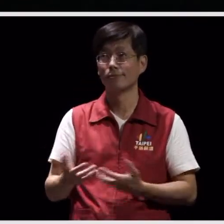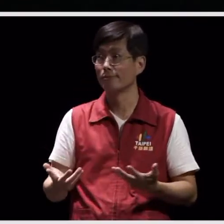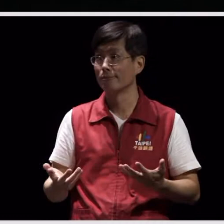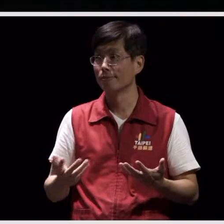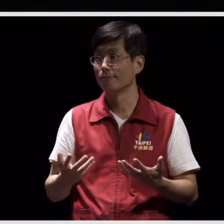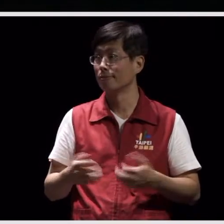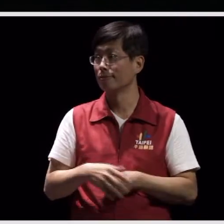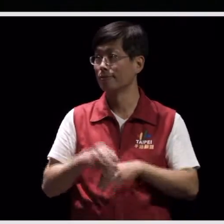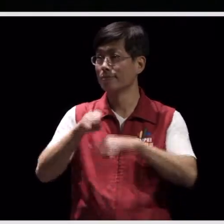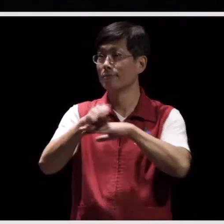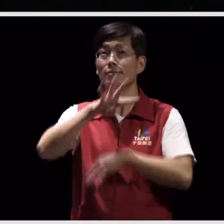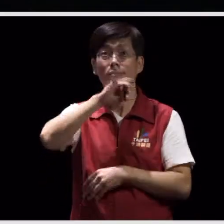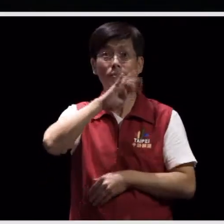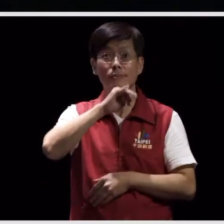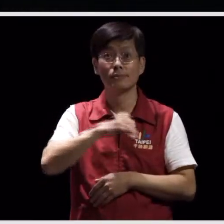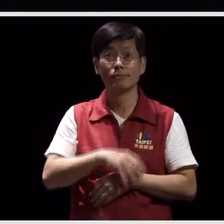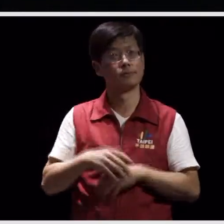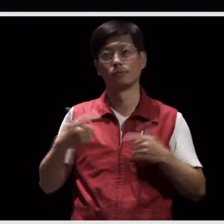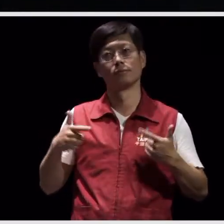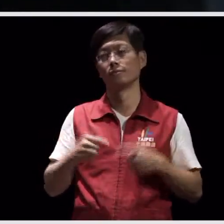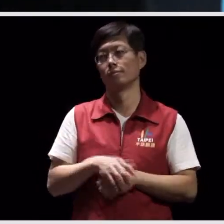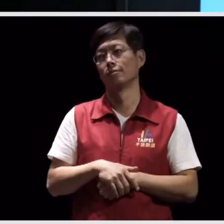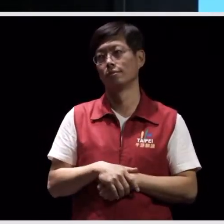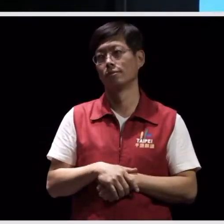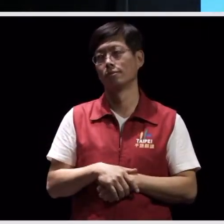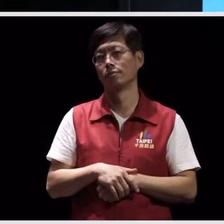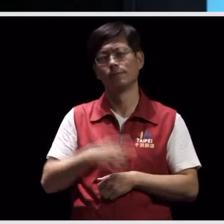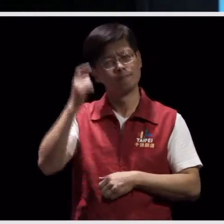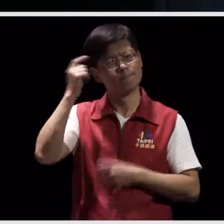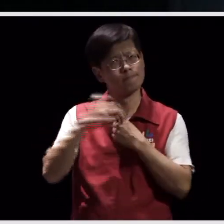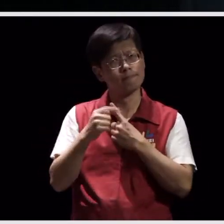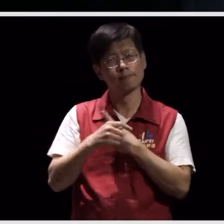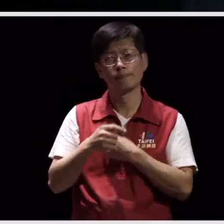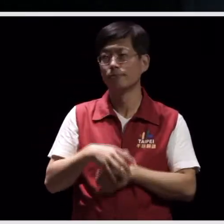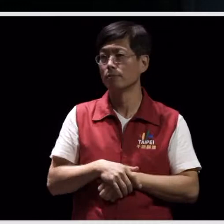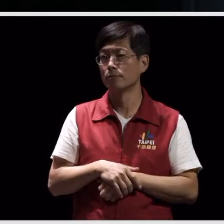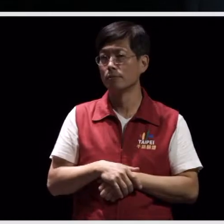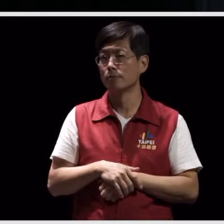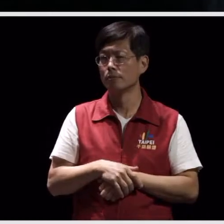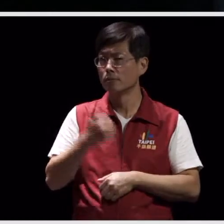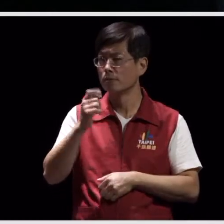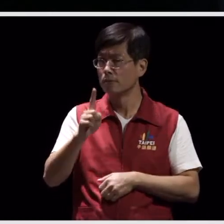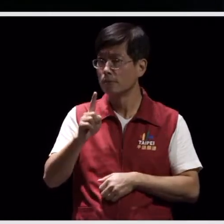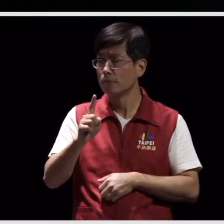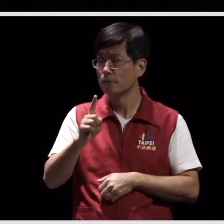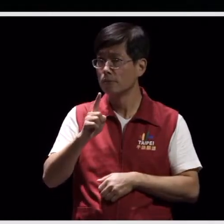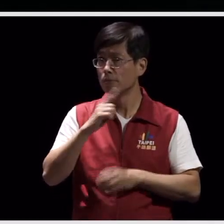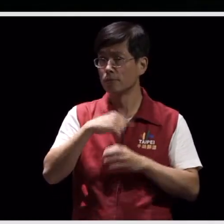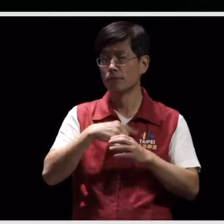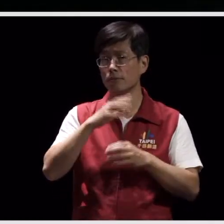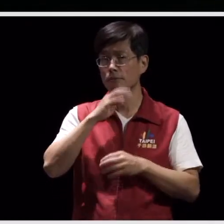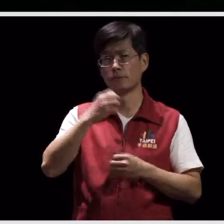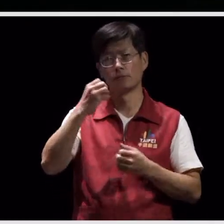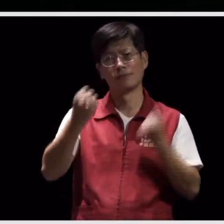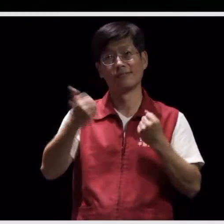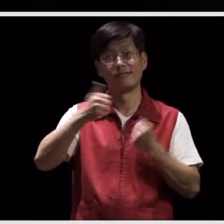猜。车子年龄不是，脑力激荡一下，觉得51什么？ 跑的东西。 司机的年龄